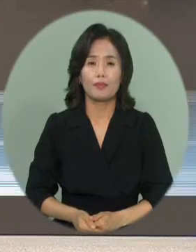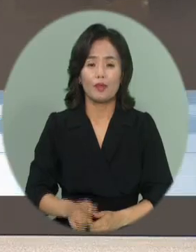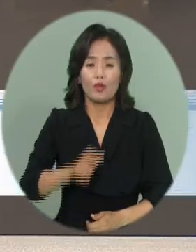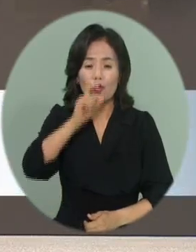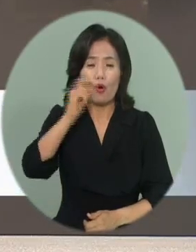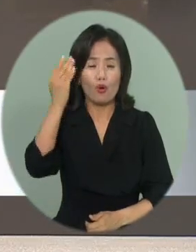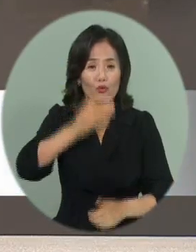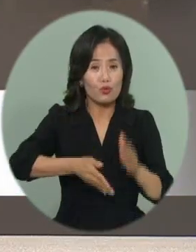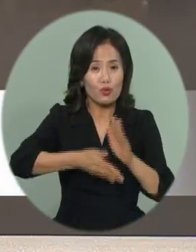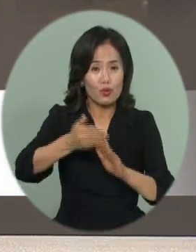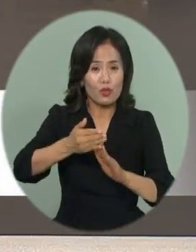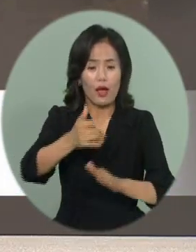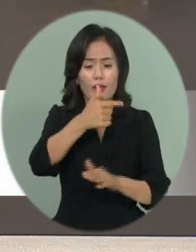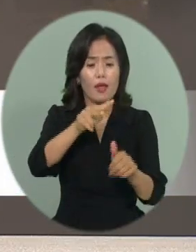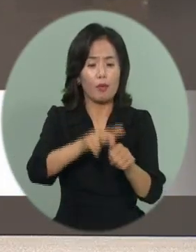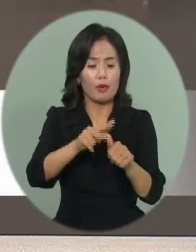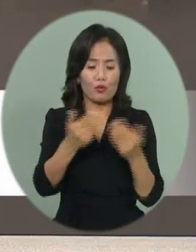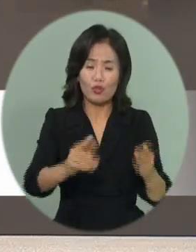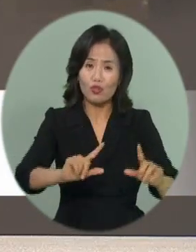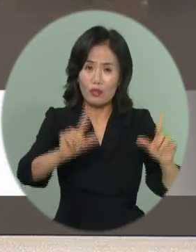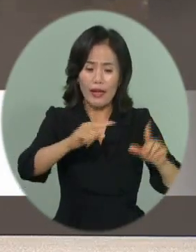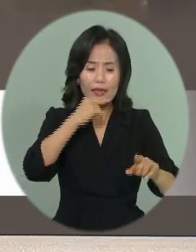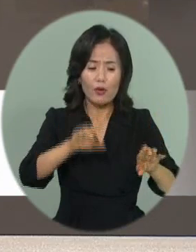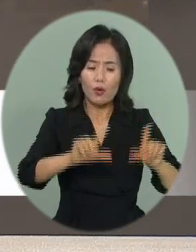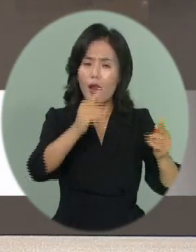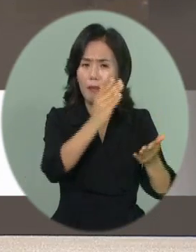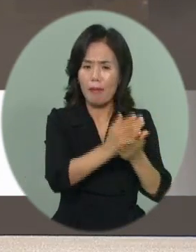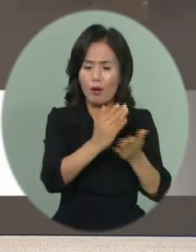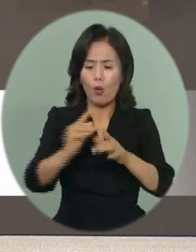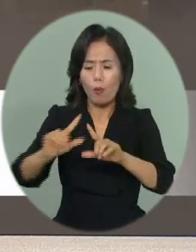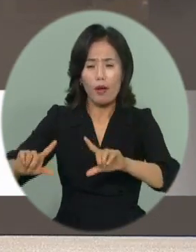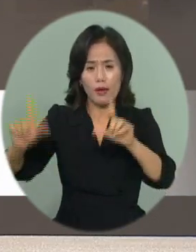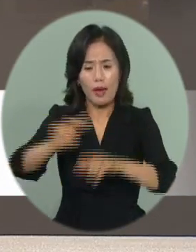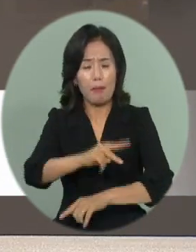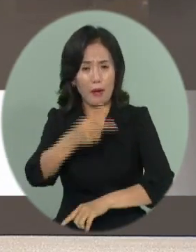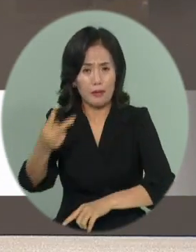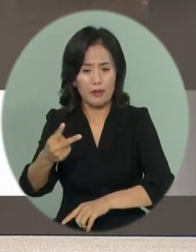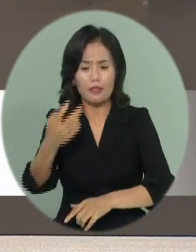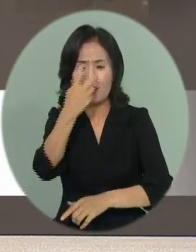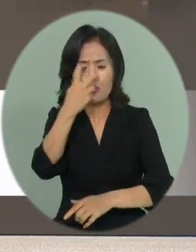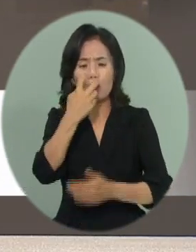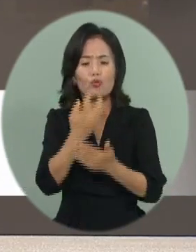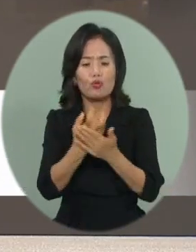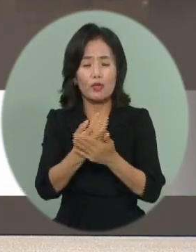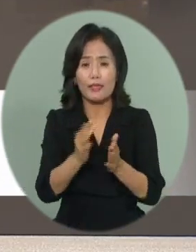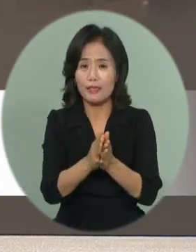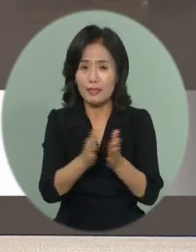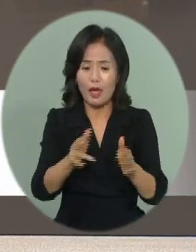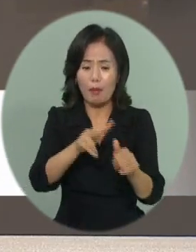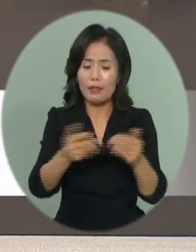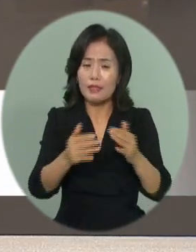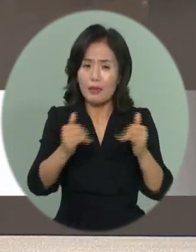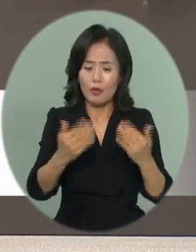여수시가 대형마트 휴무일을 일요일에서 평일로 변경하는 방안에 대한 설문조사를 진행하고 있습니다. 마트